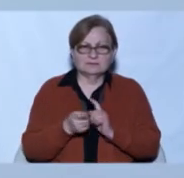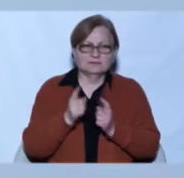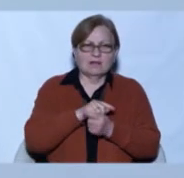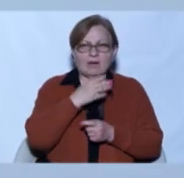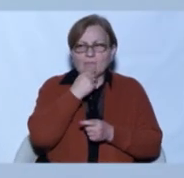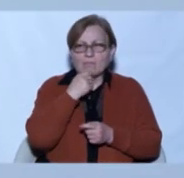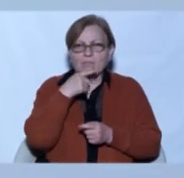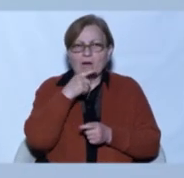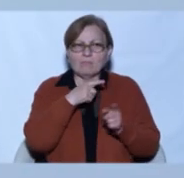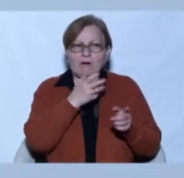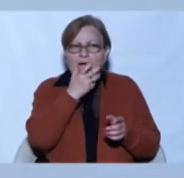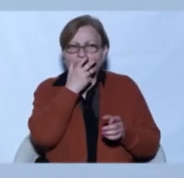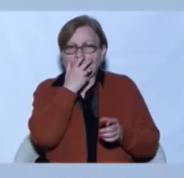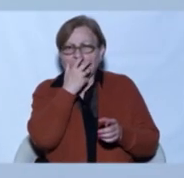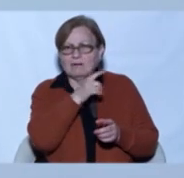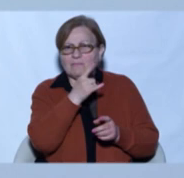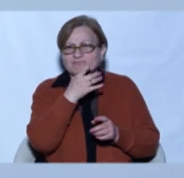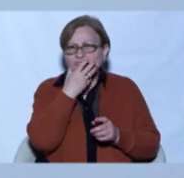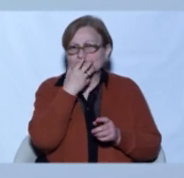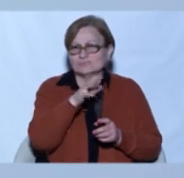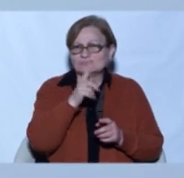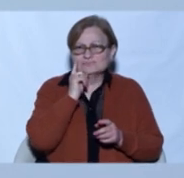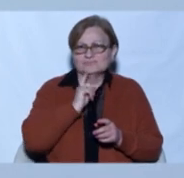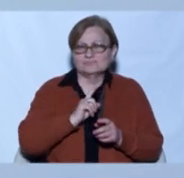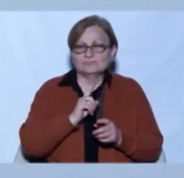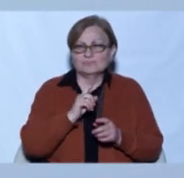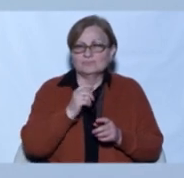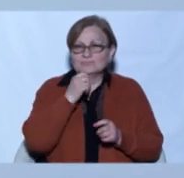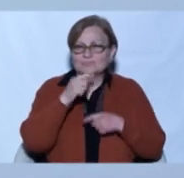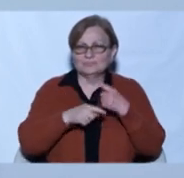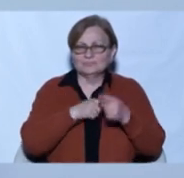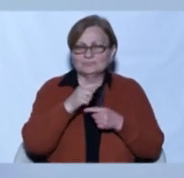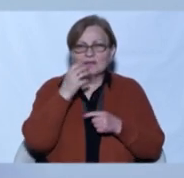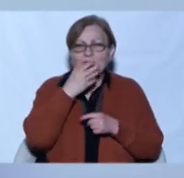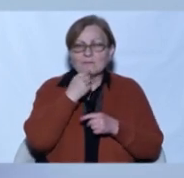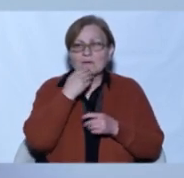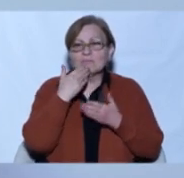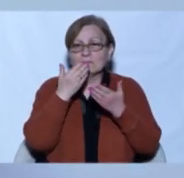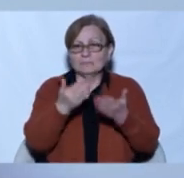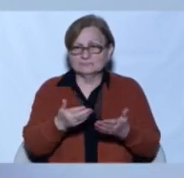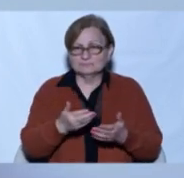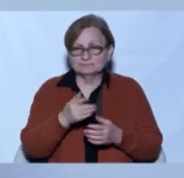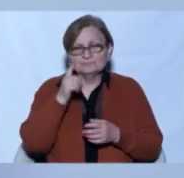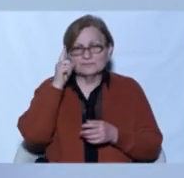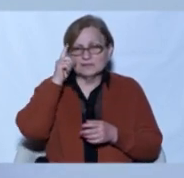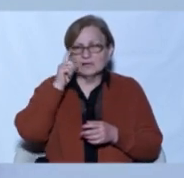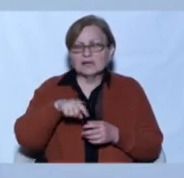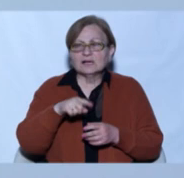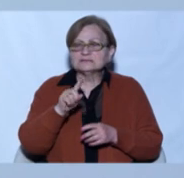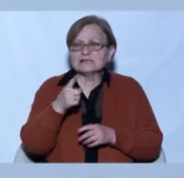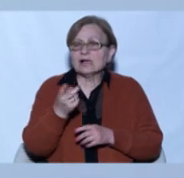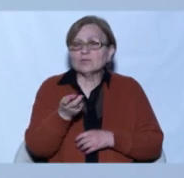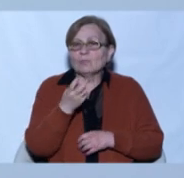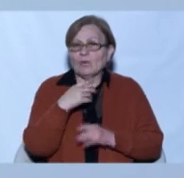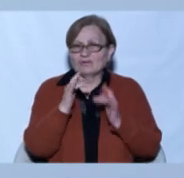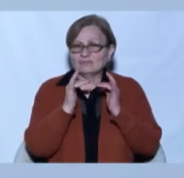ეს მამაძახლი, გაიფიქრა ბაბუამ. ცოტა ხნის შემდეგ ბაბუამ ჰკითხა შვილიშვილს. იცი რა მოგიყვანა